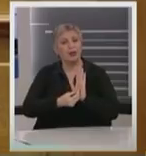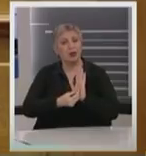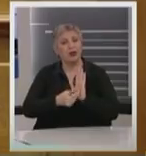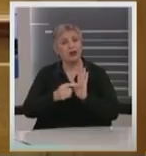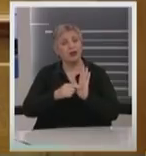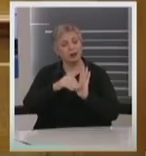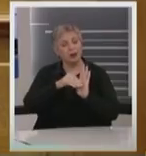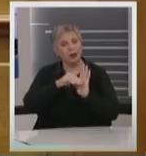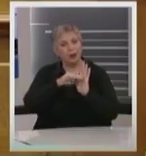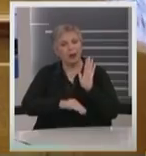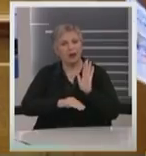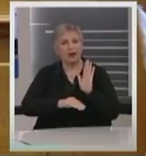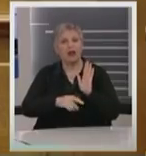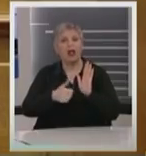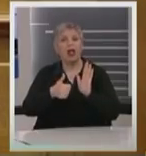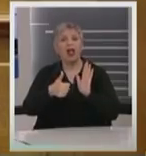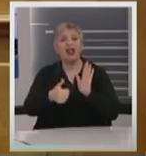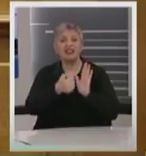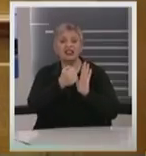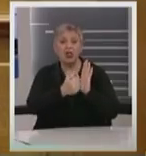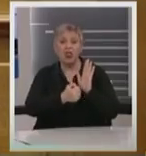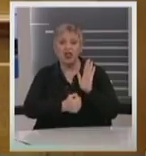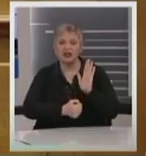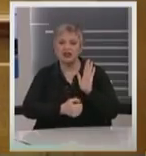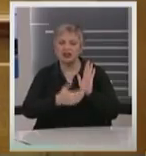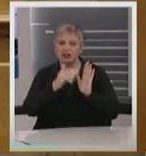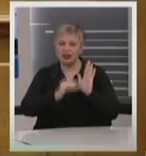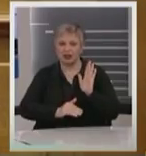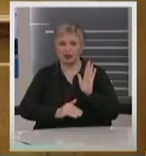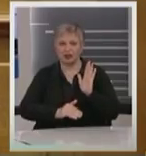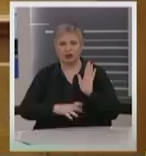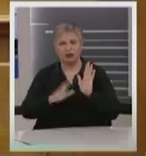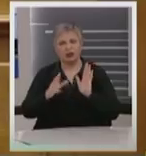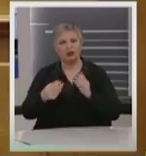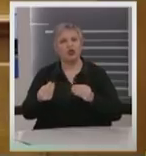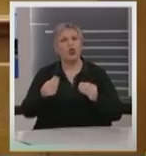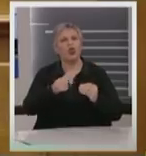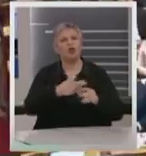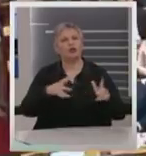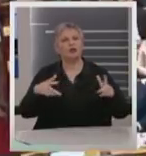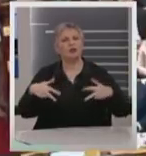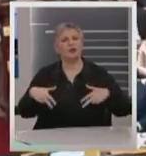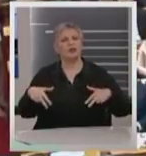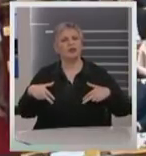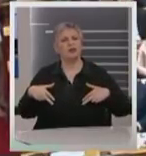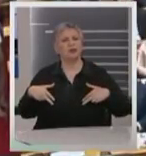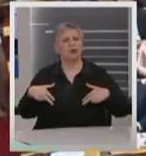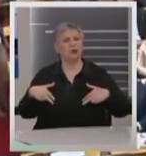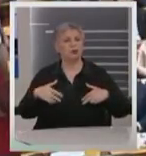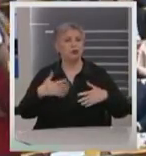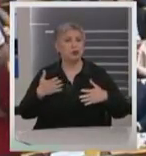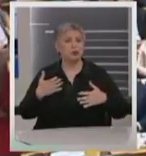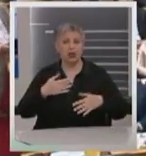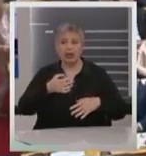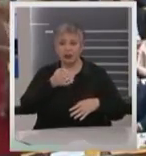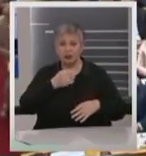σας. Καταθέτω στα πρακτικά, δώστε τα και αυτά στον κύριο Υπουργό, να δούμε πώς τυχόν θέλει και αυτά να τα διαψεύσει. Όλα